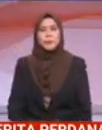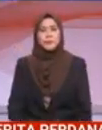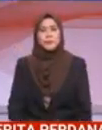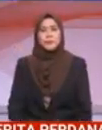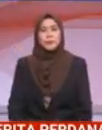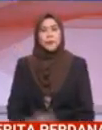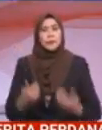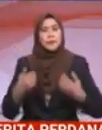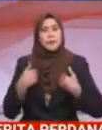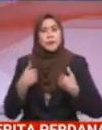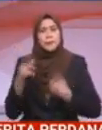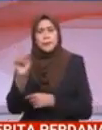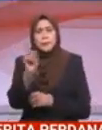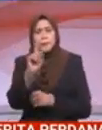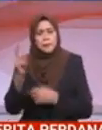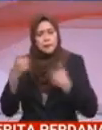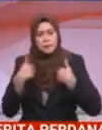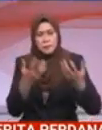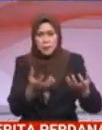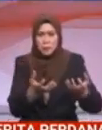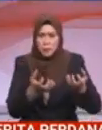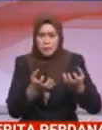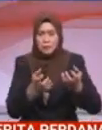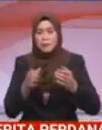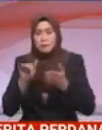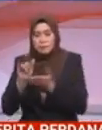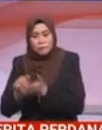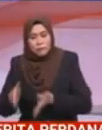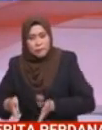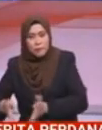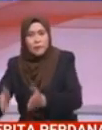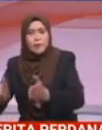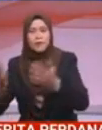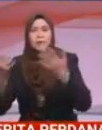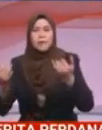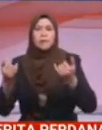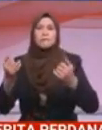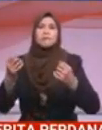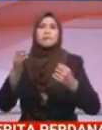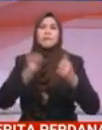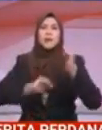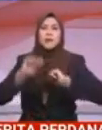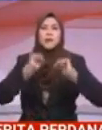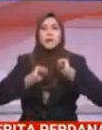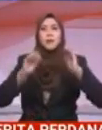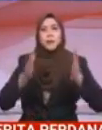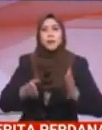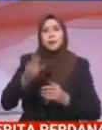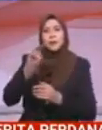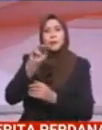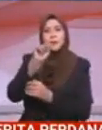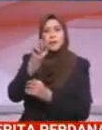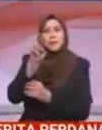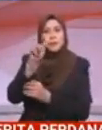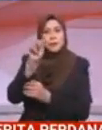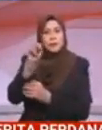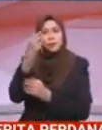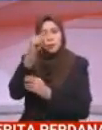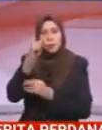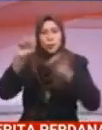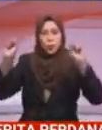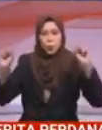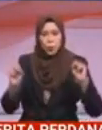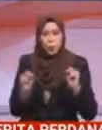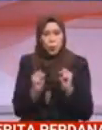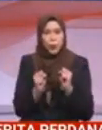Di mana ada kemahuan, di situ ada jalan. Perumpamaan itu menjadi pegangan pelakon Dazrin Kamarudin untuk mengurangkan berat badan.